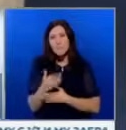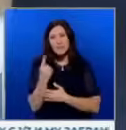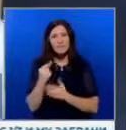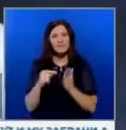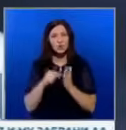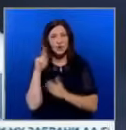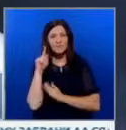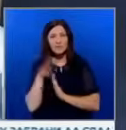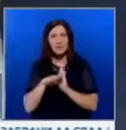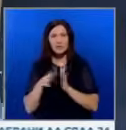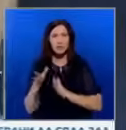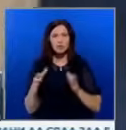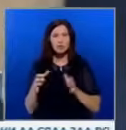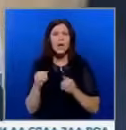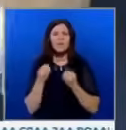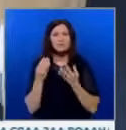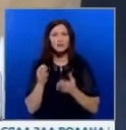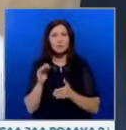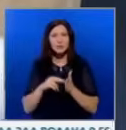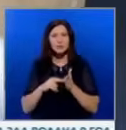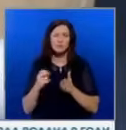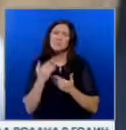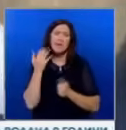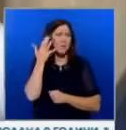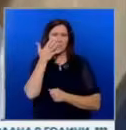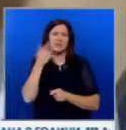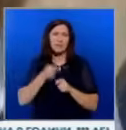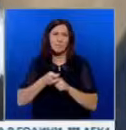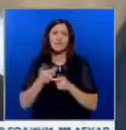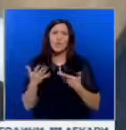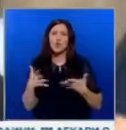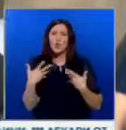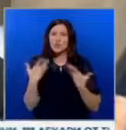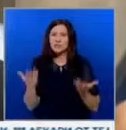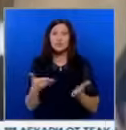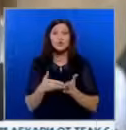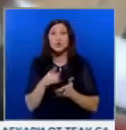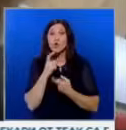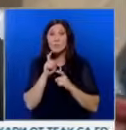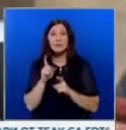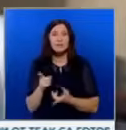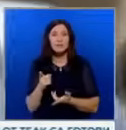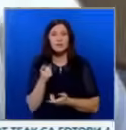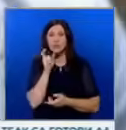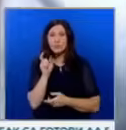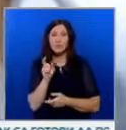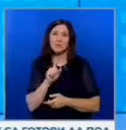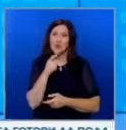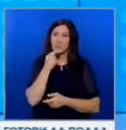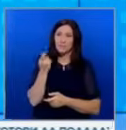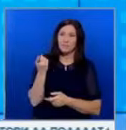Народното събрание. Възможно ли наистина да бъдете изключени? Нямам представа да правят каквото искат. Не е диалога на партията, защо не коментирате неговите думи? Не го познавам този